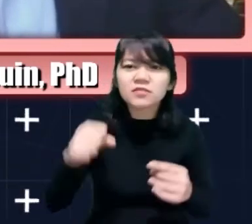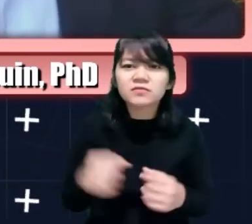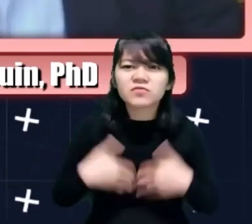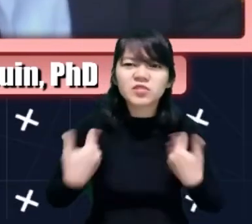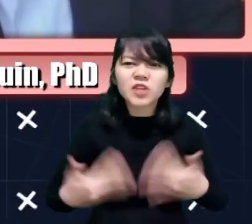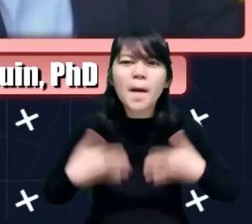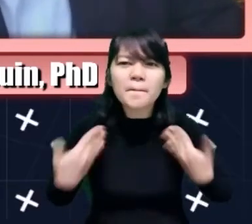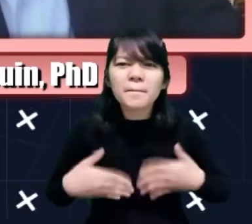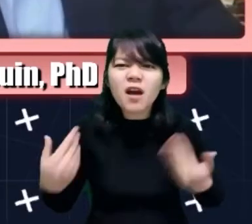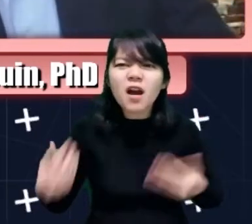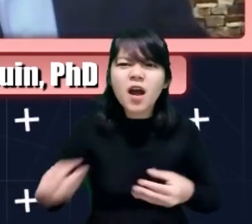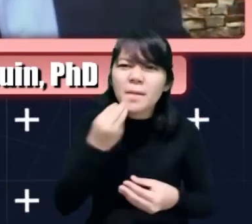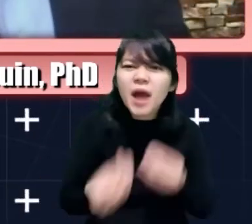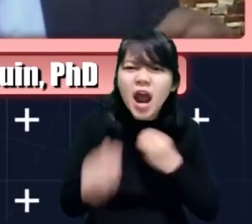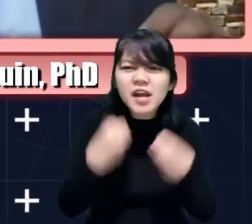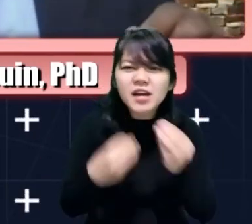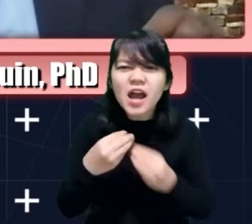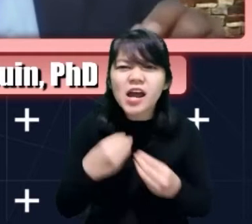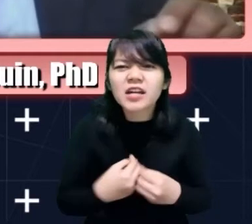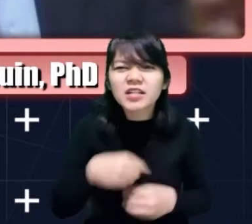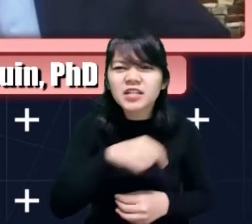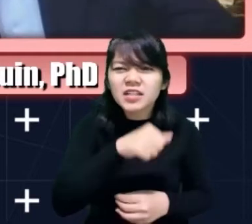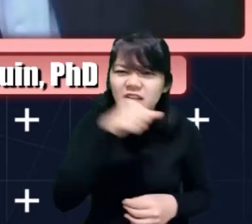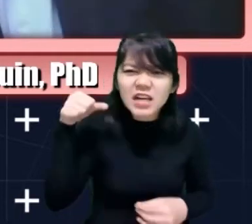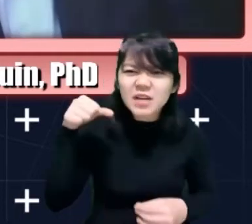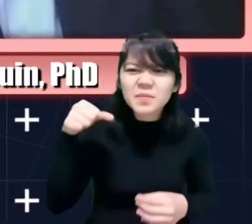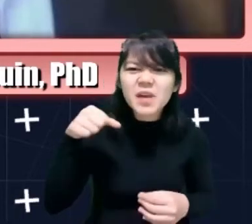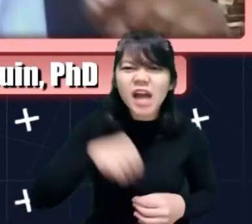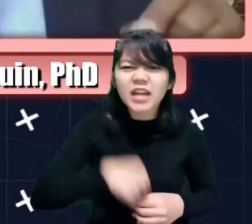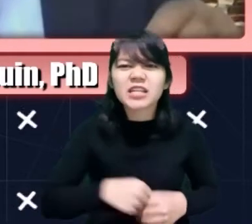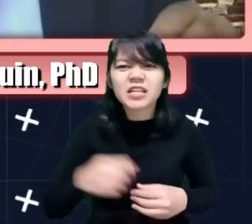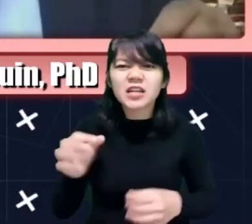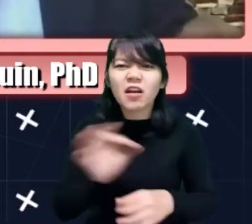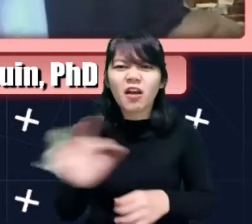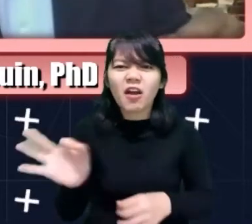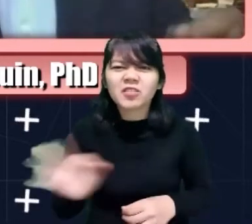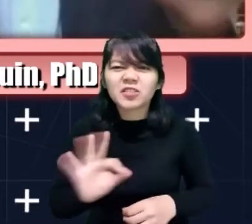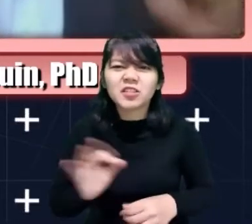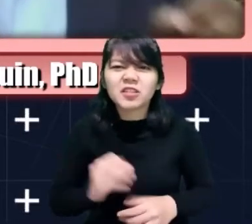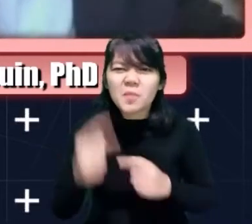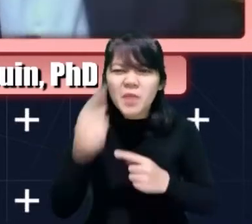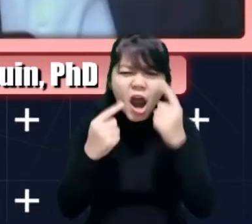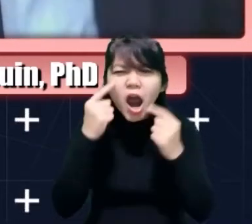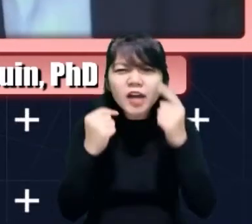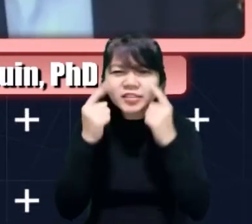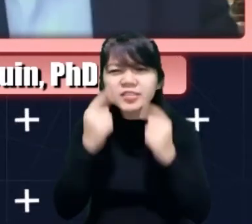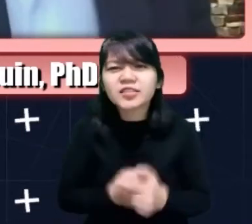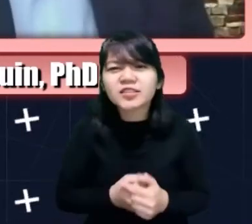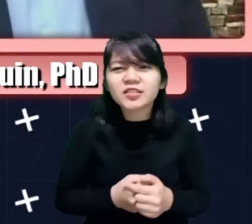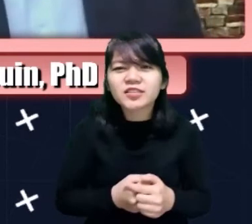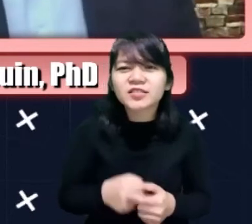terus menangis ya. Ini berarti sudah parah sekali ini mereka sampai nggak ada daging